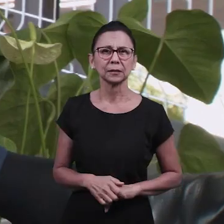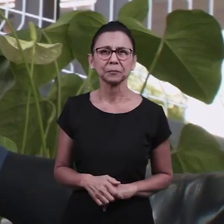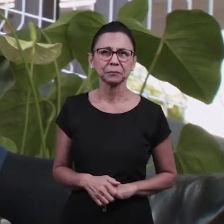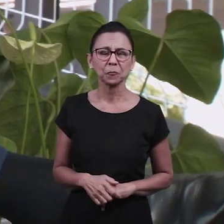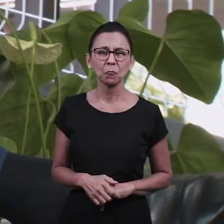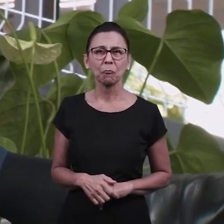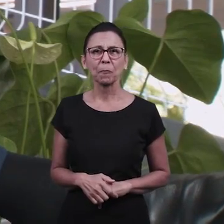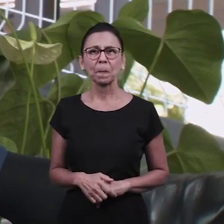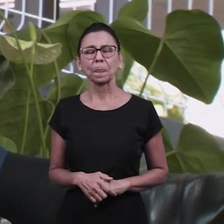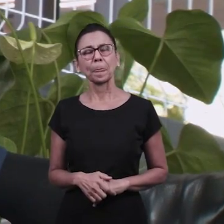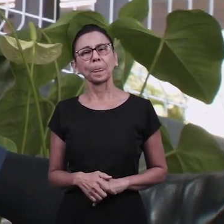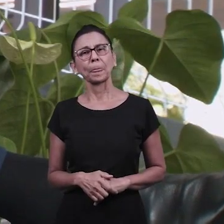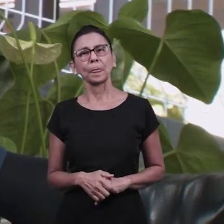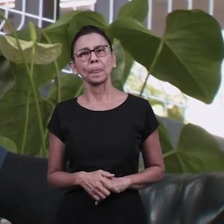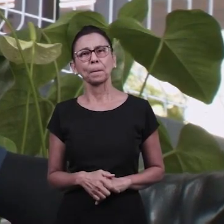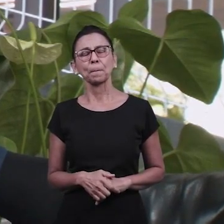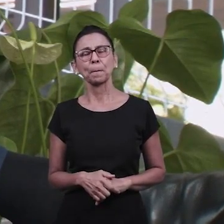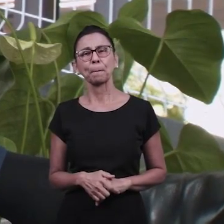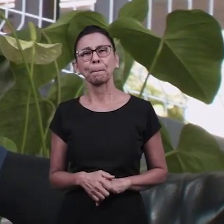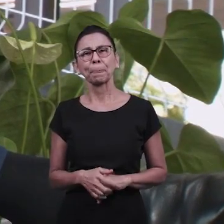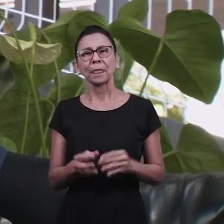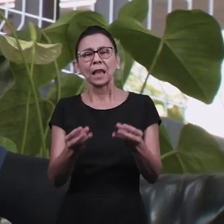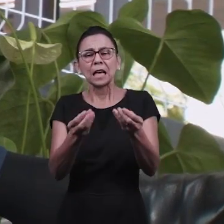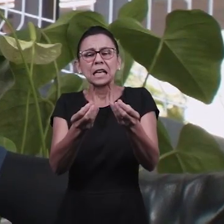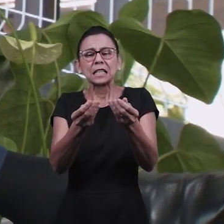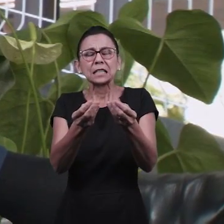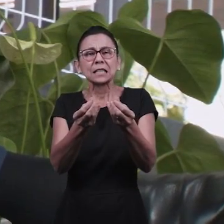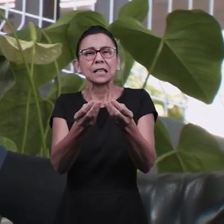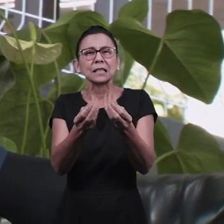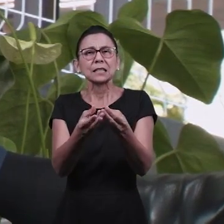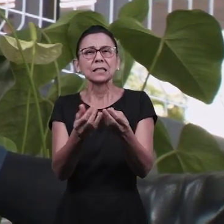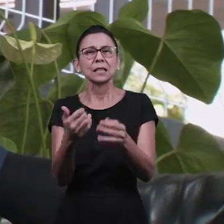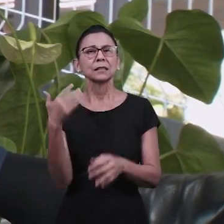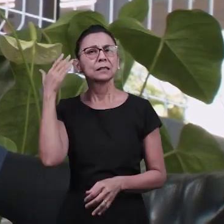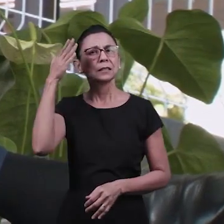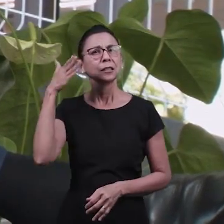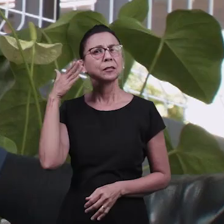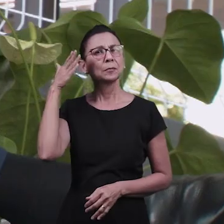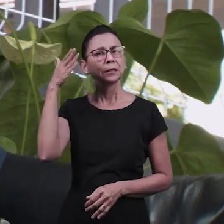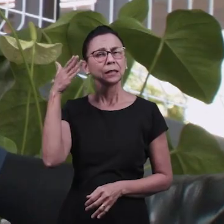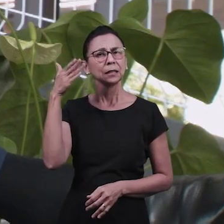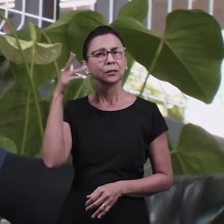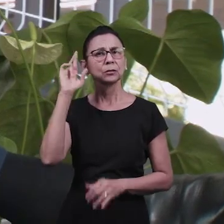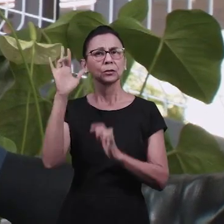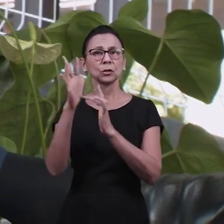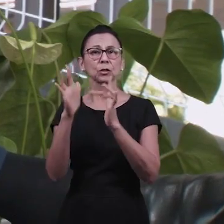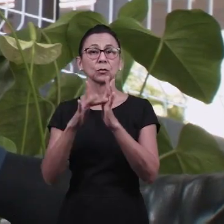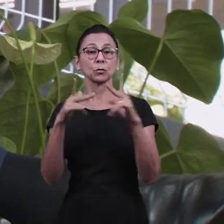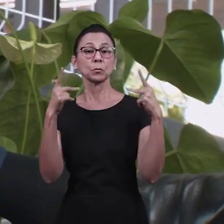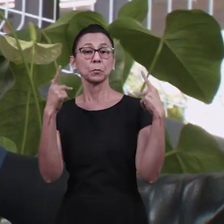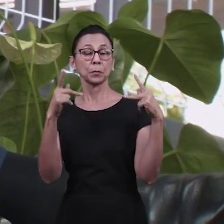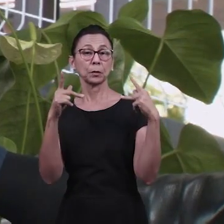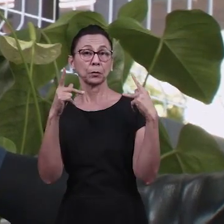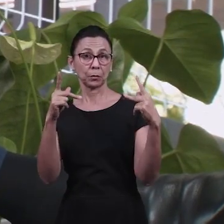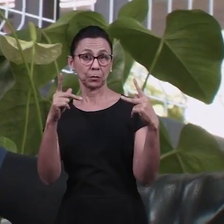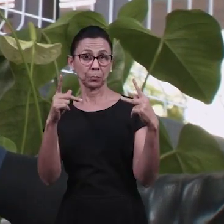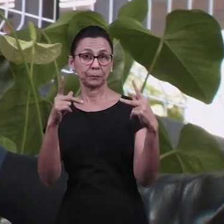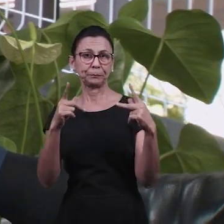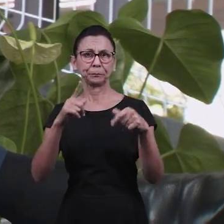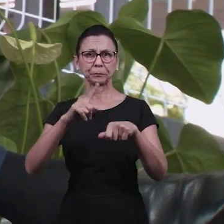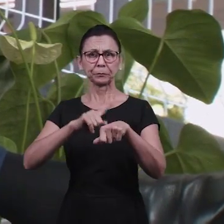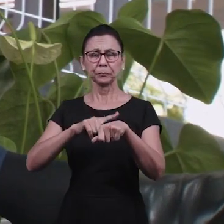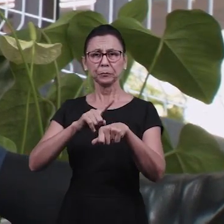poser. Quel est l'essence du message prêché par le Seigneur Jésus dans le moment où